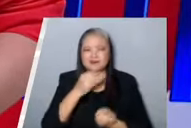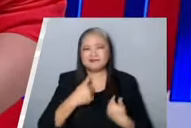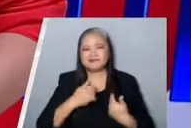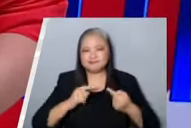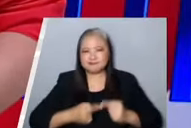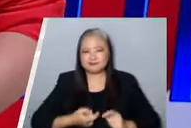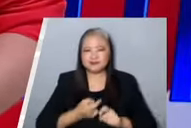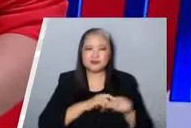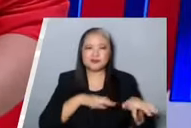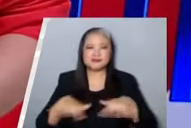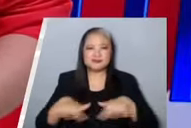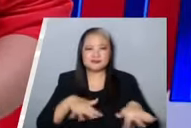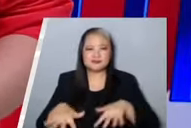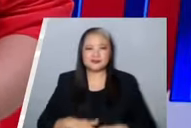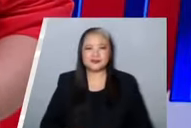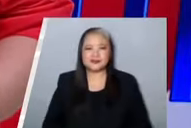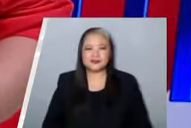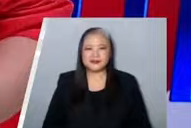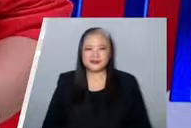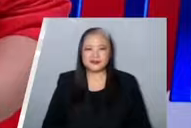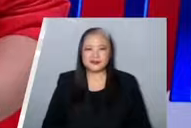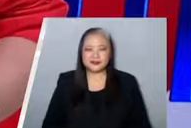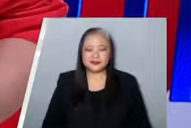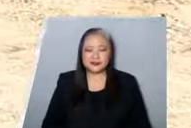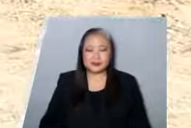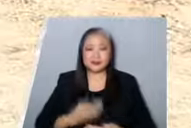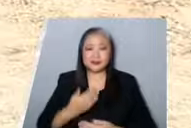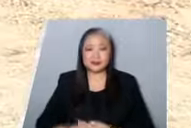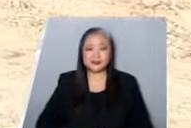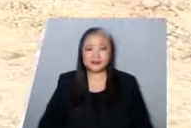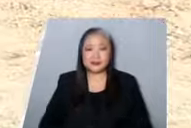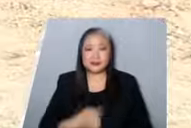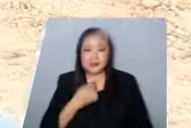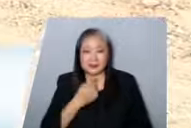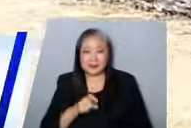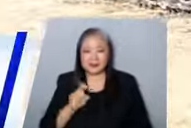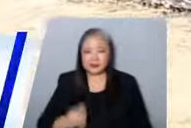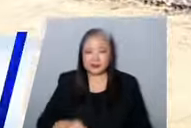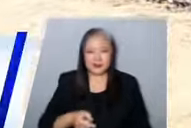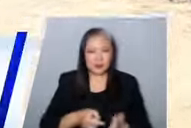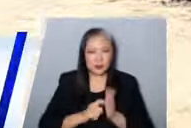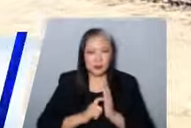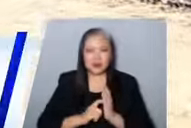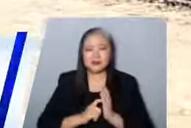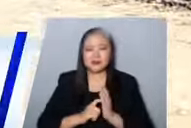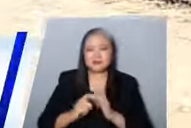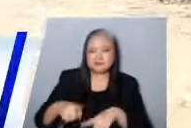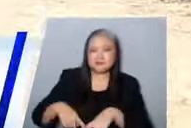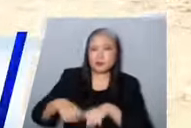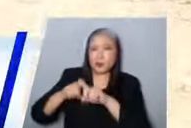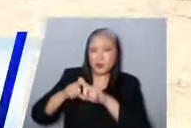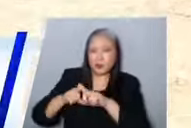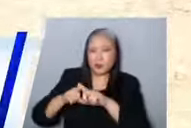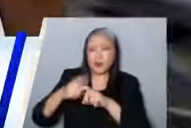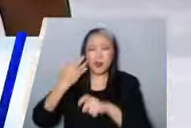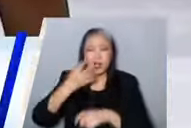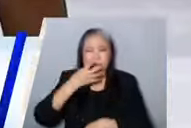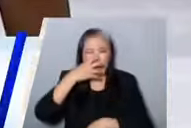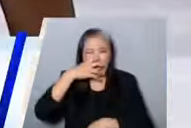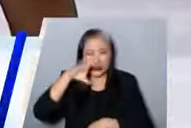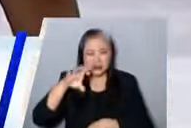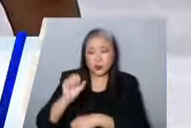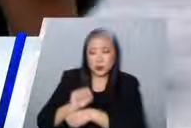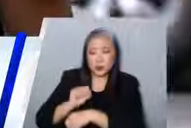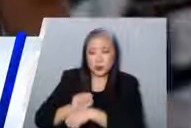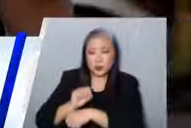Dapat na raw gawing mandatory ang pagkakaroon ng heat break para sa mga manggagawa. Ayon sa Gabriela Party List, responsibilidad